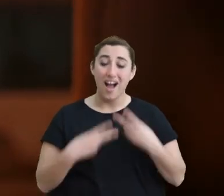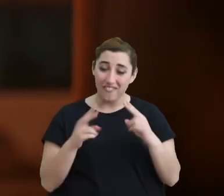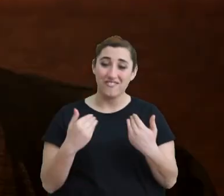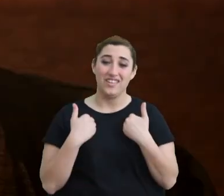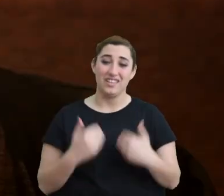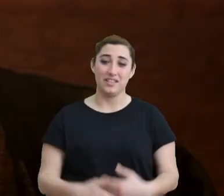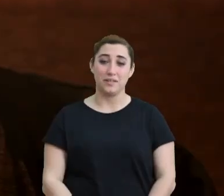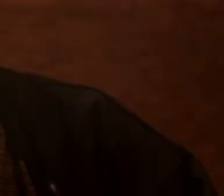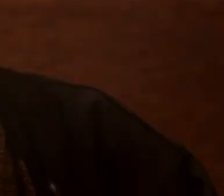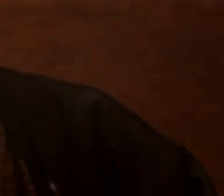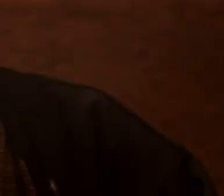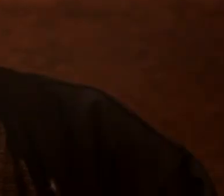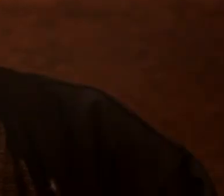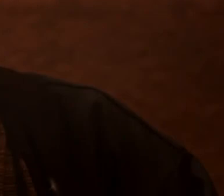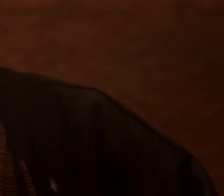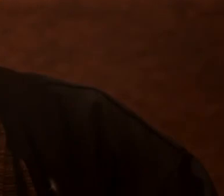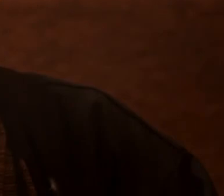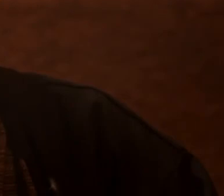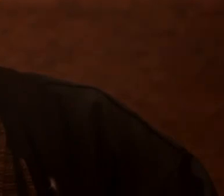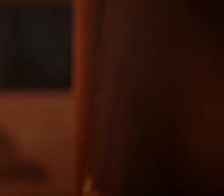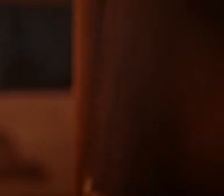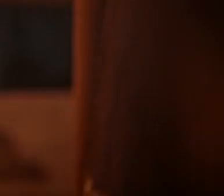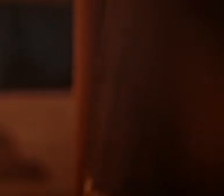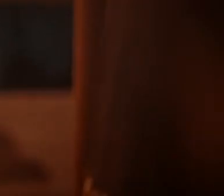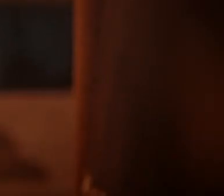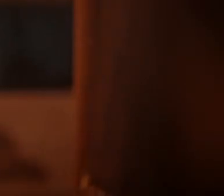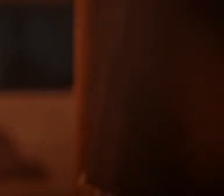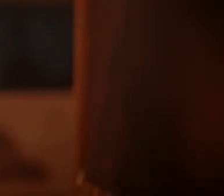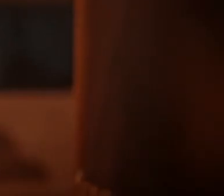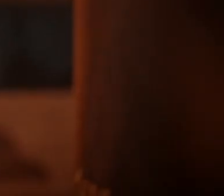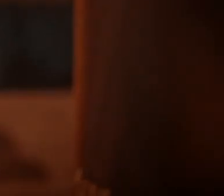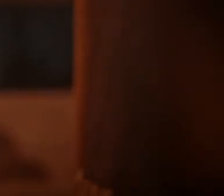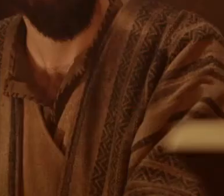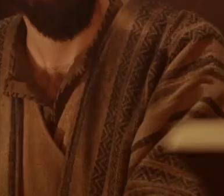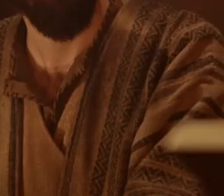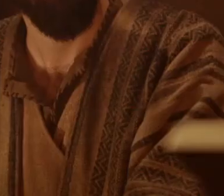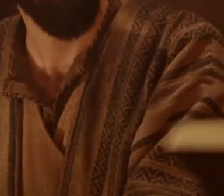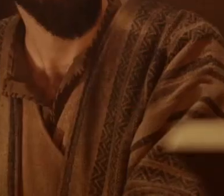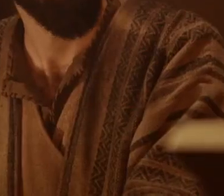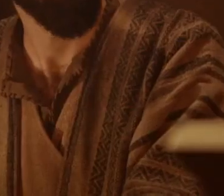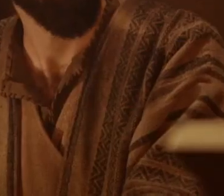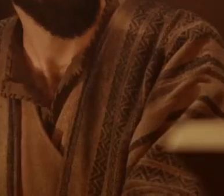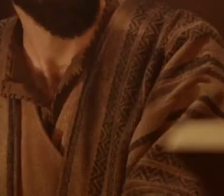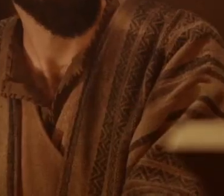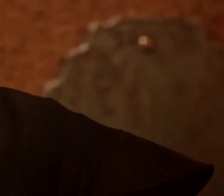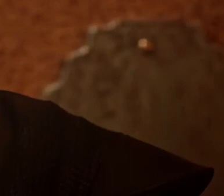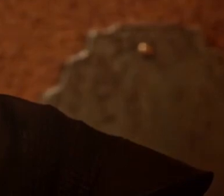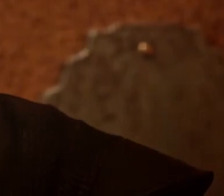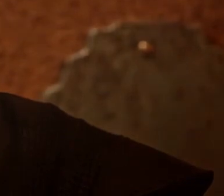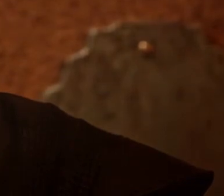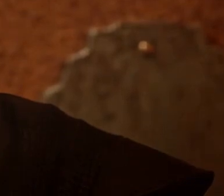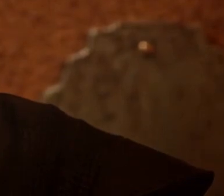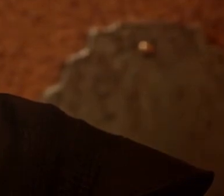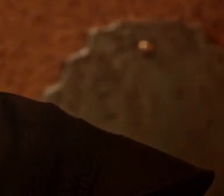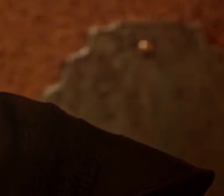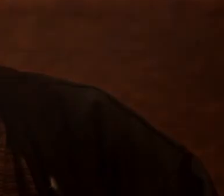Affedin. Yunus kafasında değerlendiriyor. Minberci Hasan yalvaran gözlerle bakıyor. Köşede oturan katip gergin bir halde subaşına dönüp